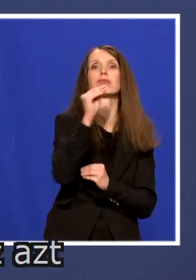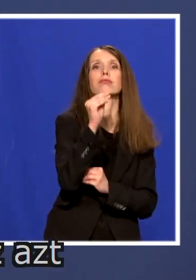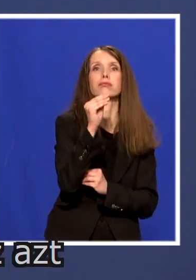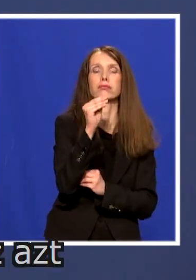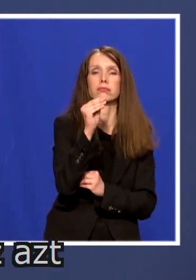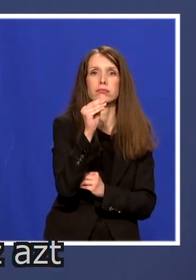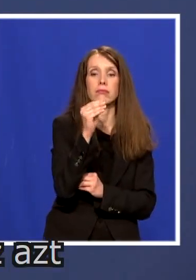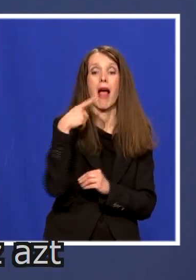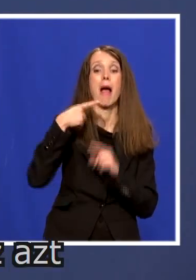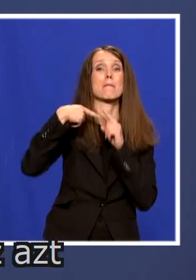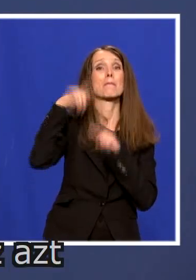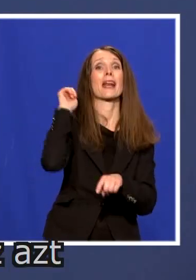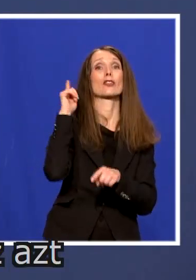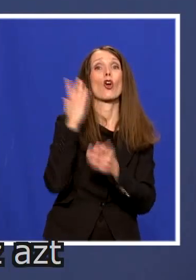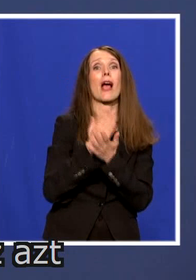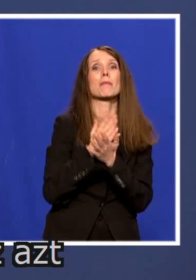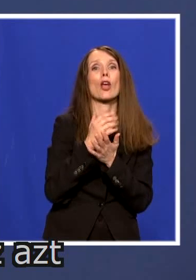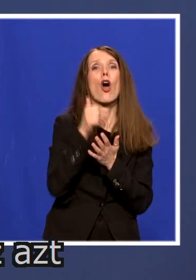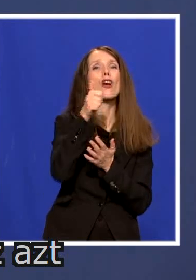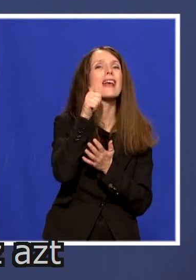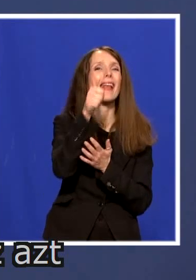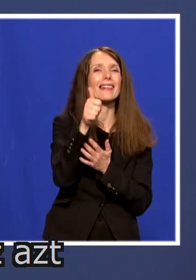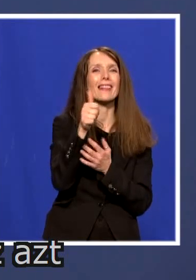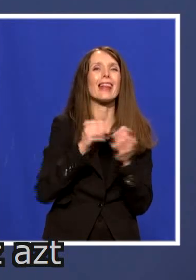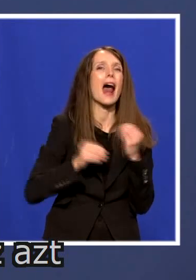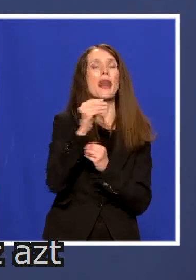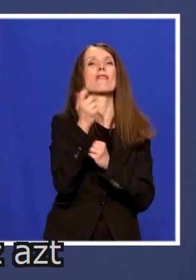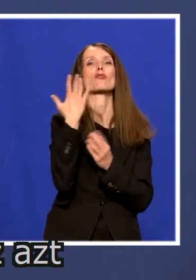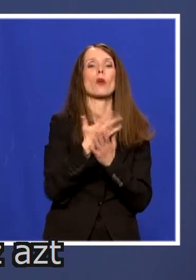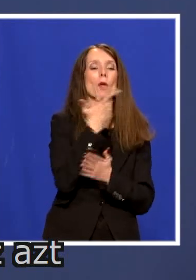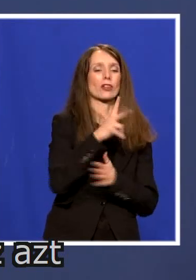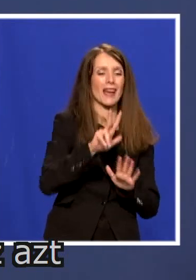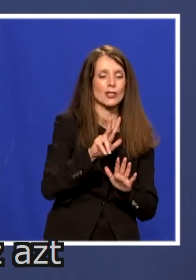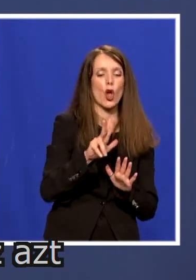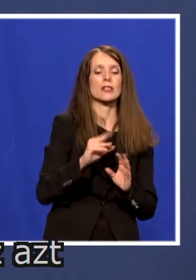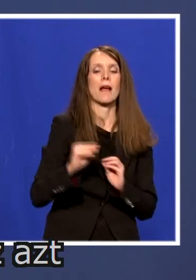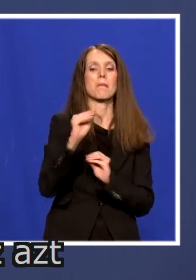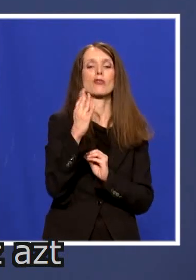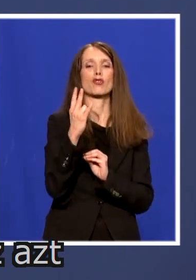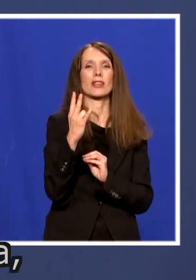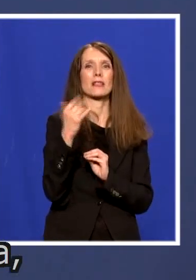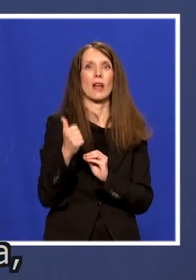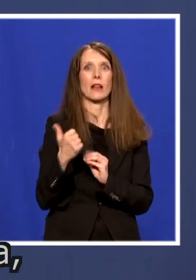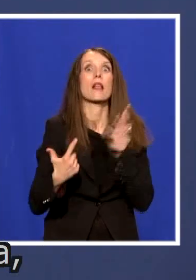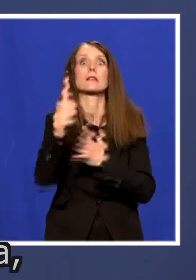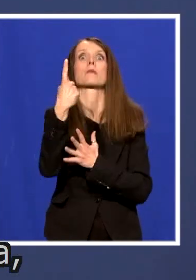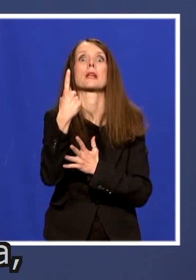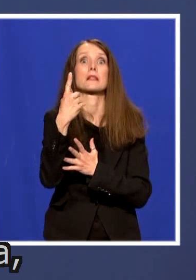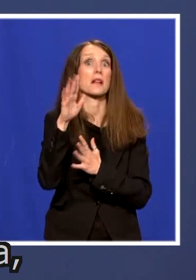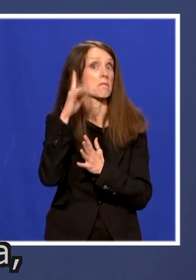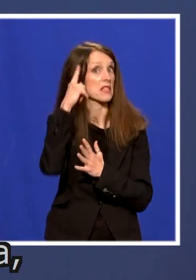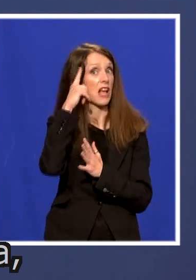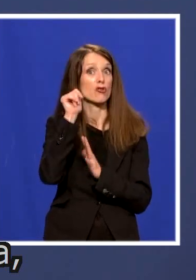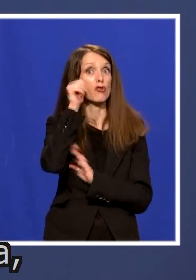A pre toga je bio najveći broj 38. To pokazuje da sutra može eventualno da